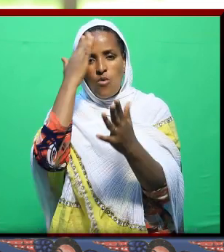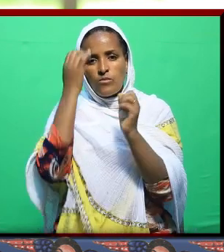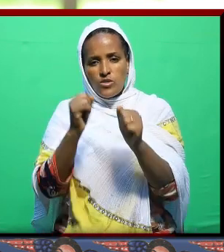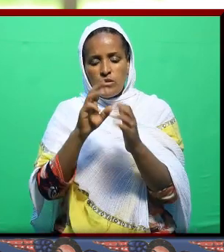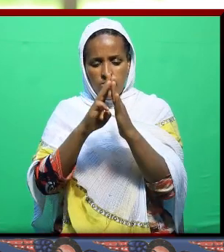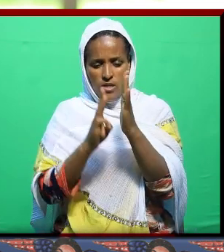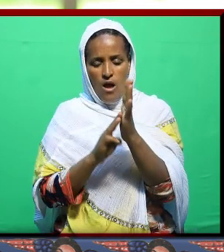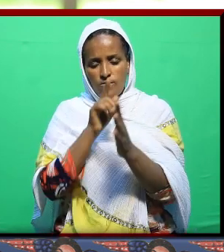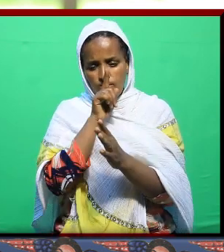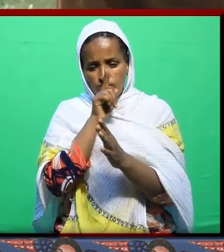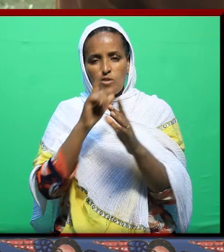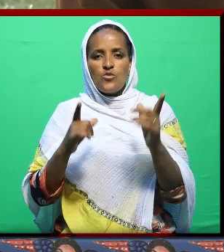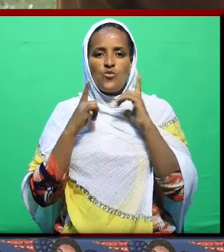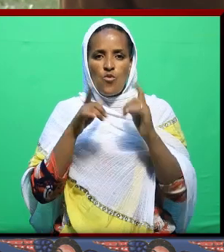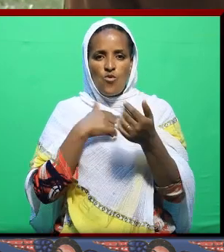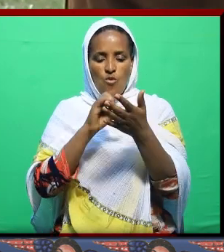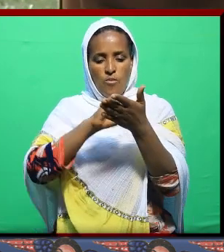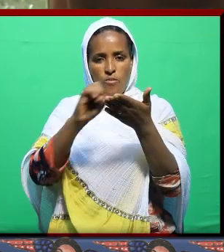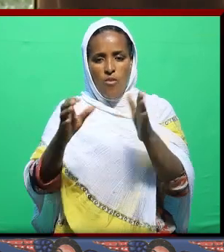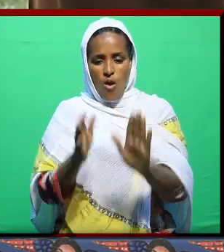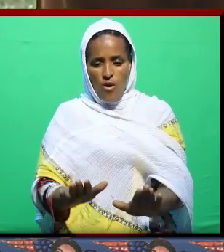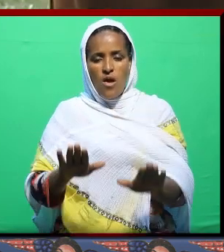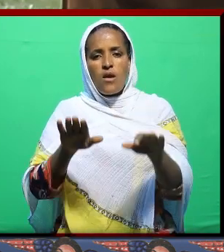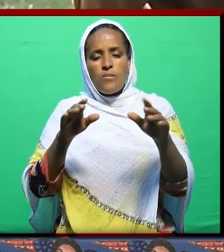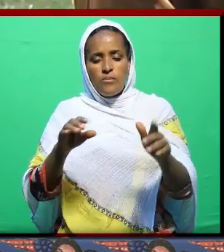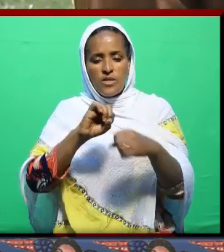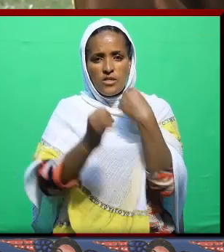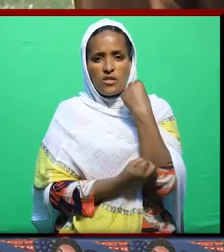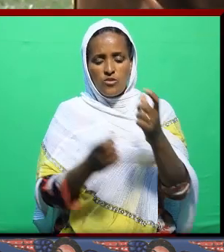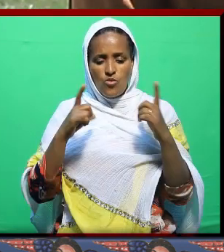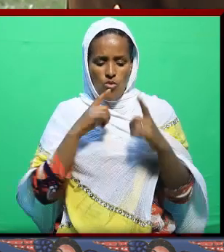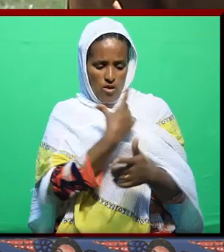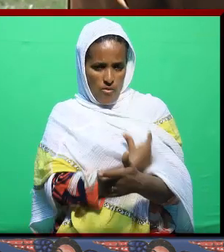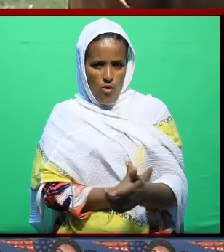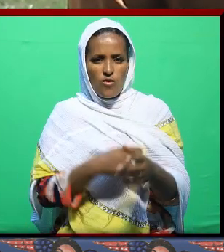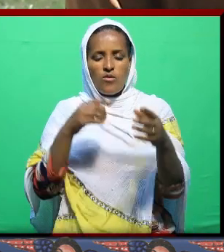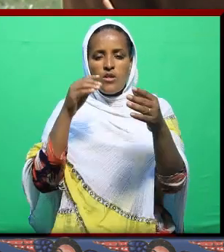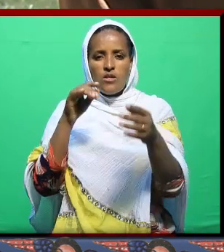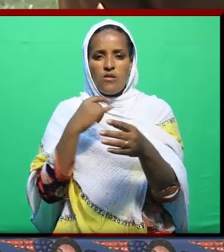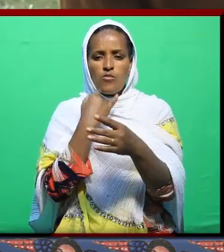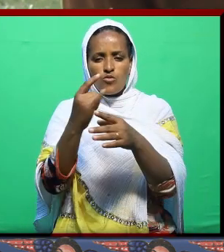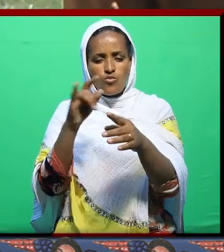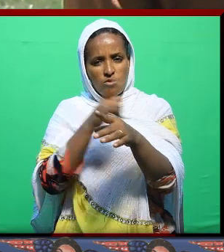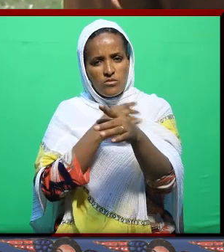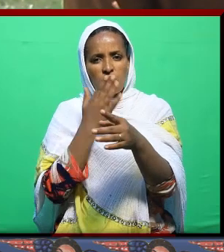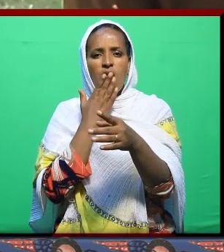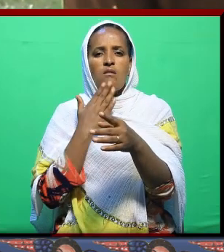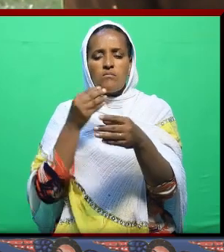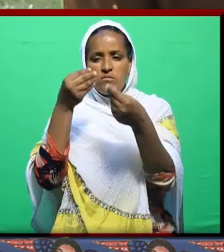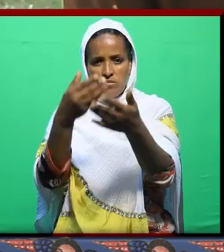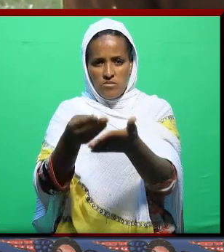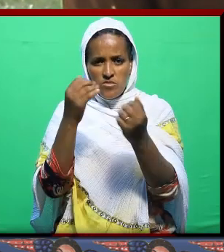የሚችል በጽሙና ሲኖር ነው ጽማዌ መሰረት ሆኖ ምን ያደርሰዋል ለልባዊ ያደርሰዋል ለጣይመ ዝማሪ ያደርሰዋል